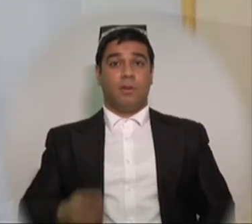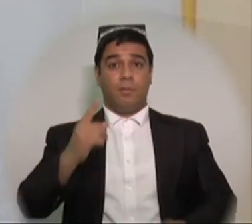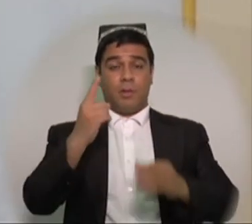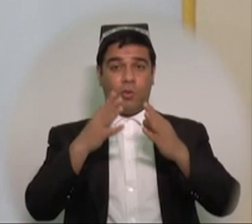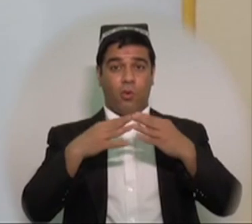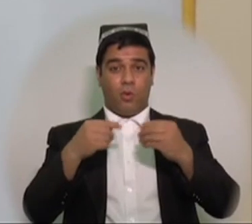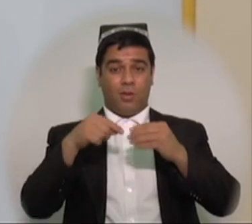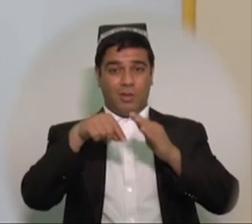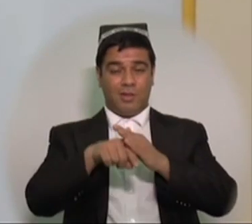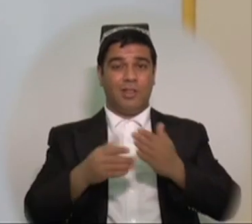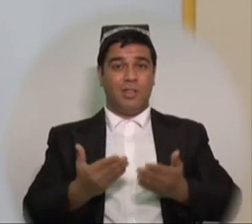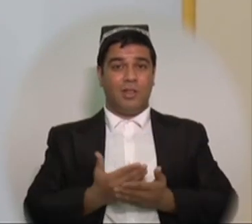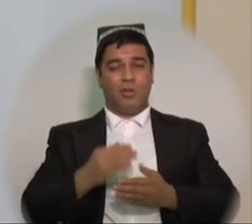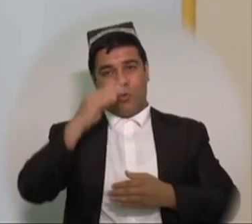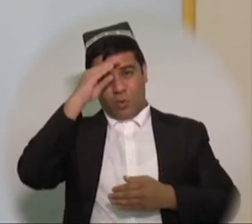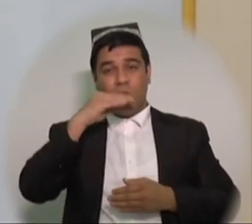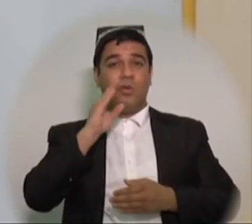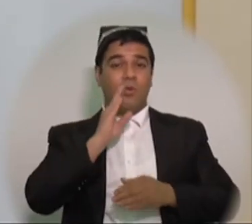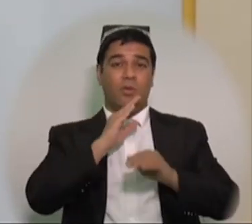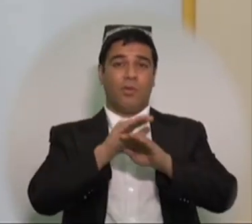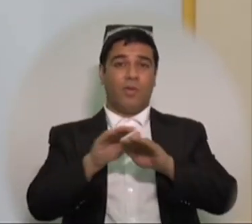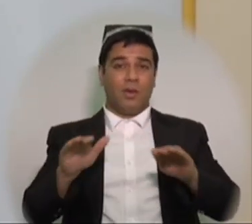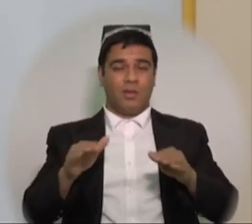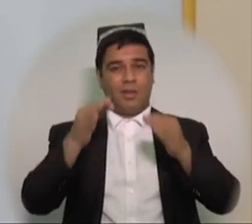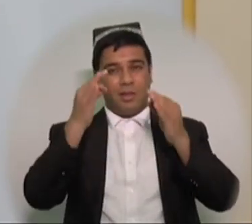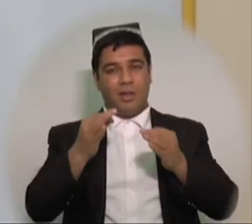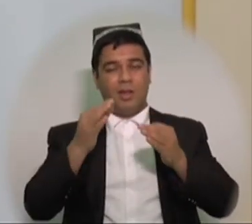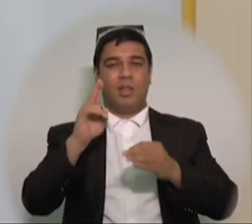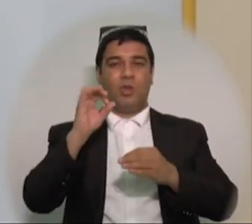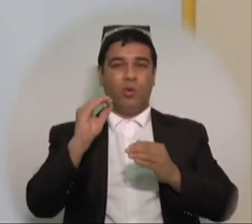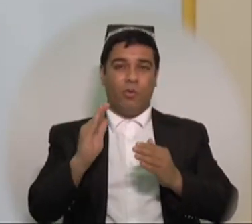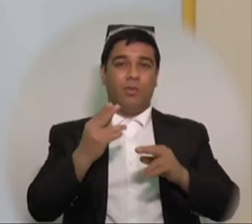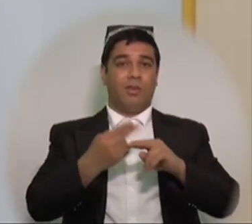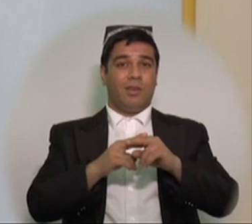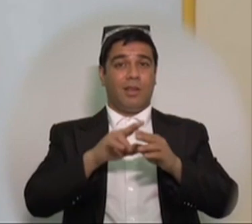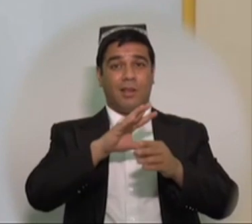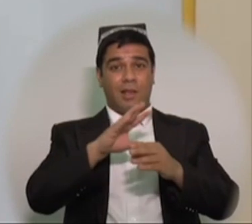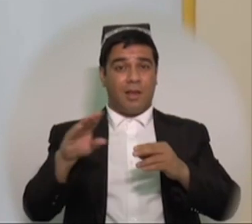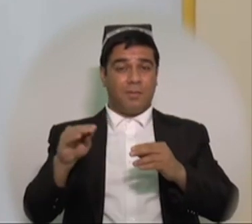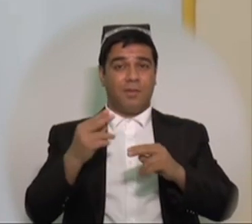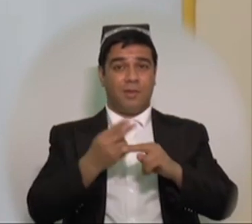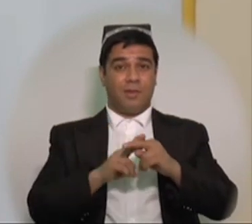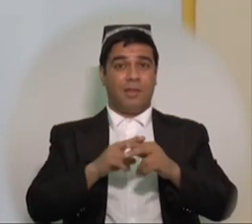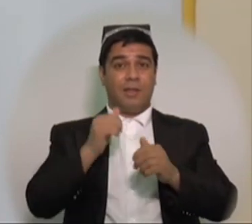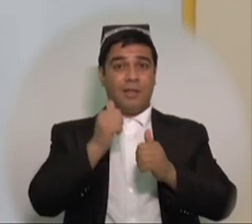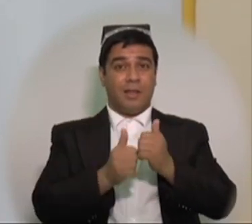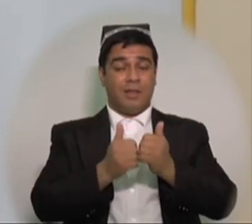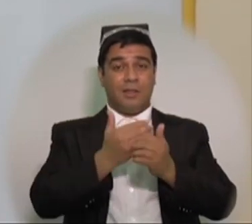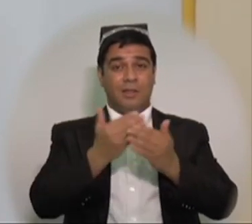Bir ailede yaşayarken insanlar, ata-analar, farzandları, kelin-kuyovlar ve başkalar her